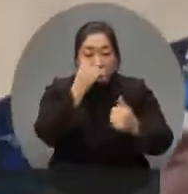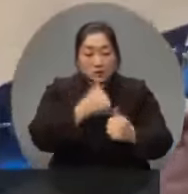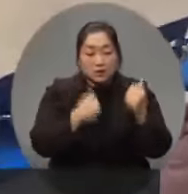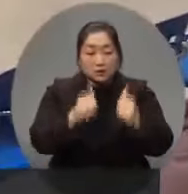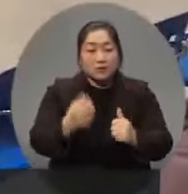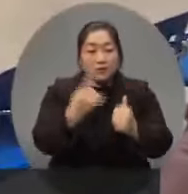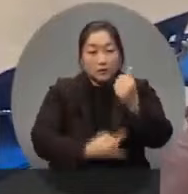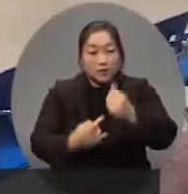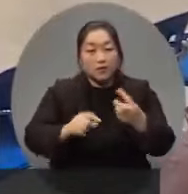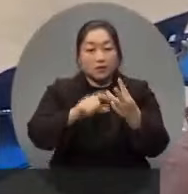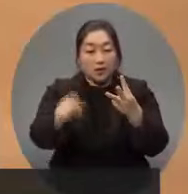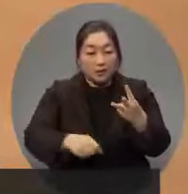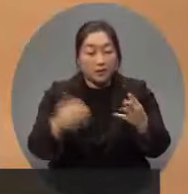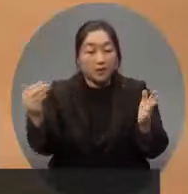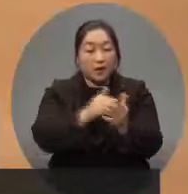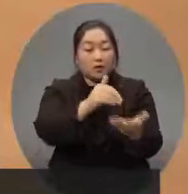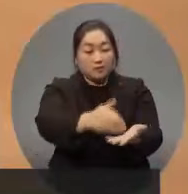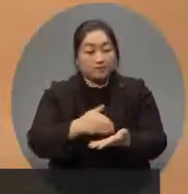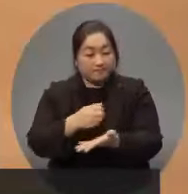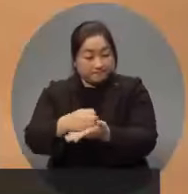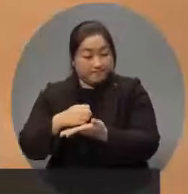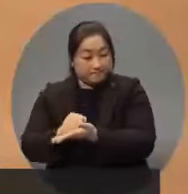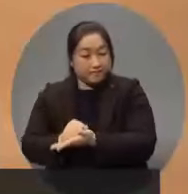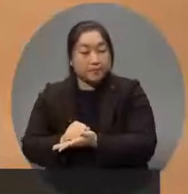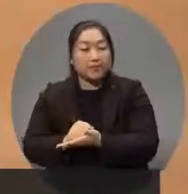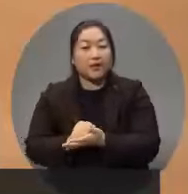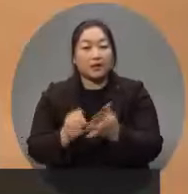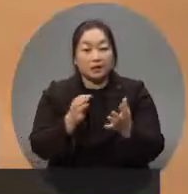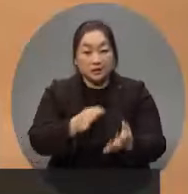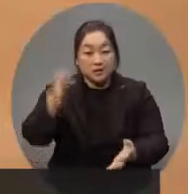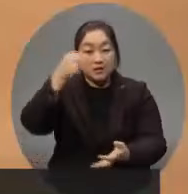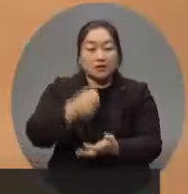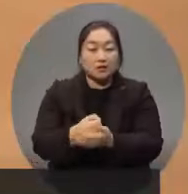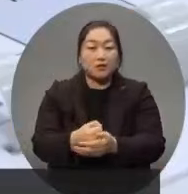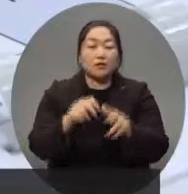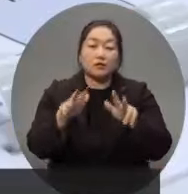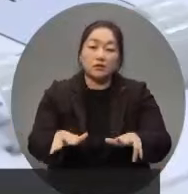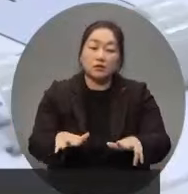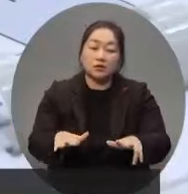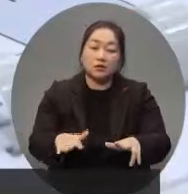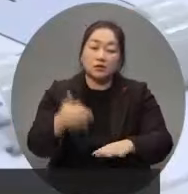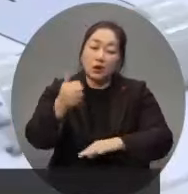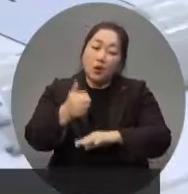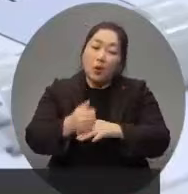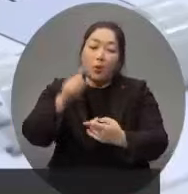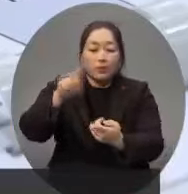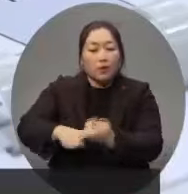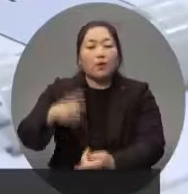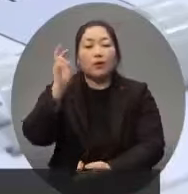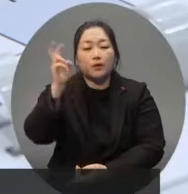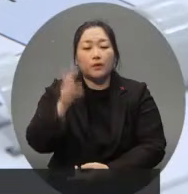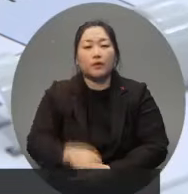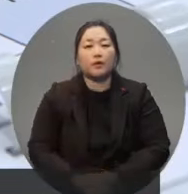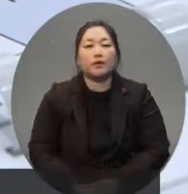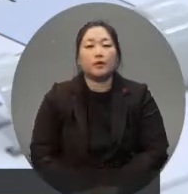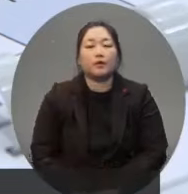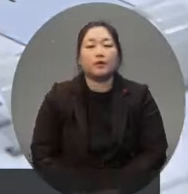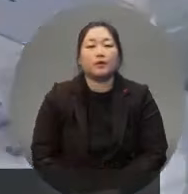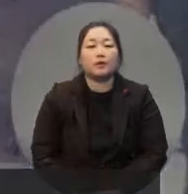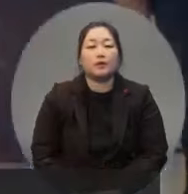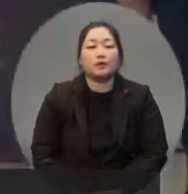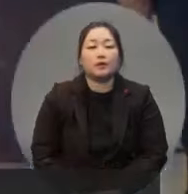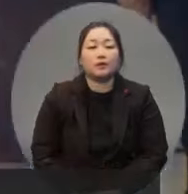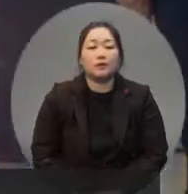3월까지 의견 수렴을 거쳐 인상폭을 확정하는데 현재로선 결론이 달라질 가능성은 높지 않아